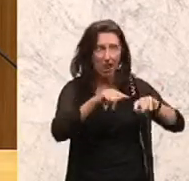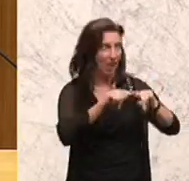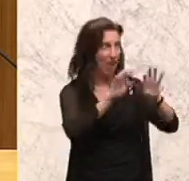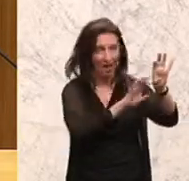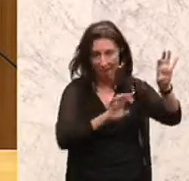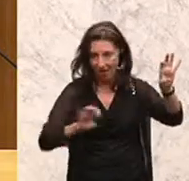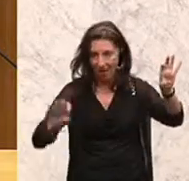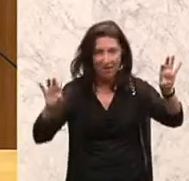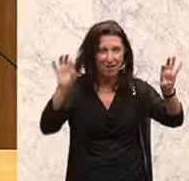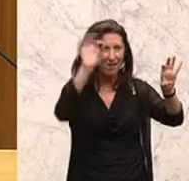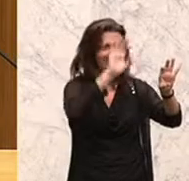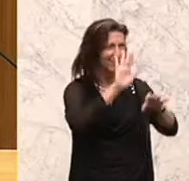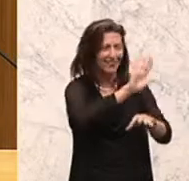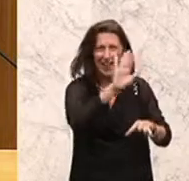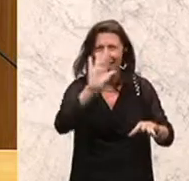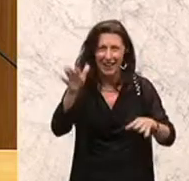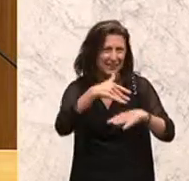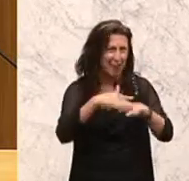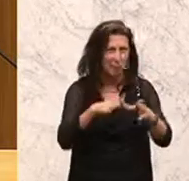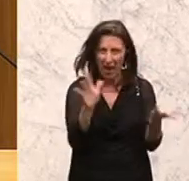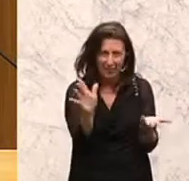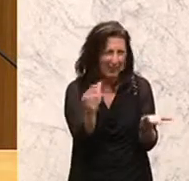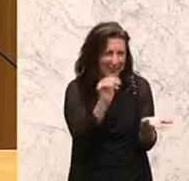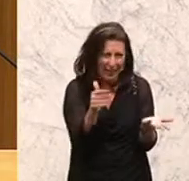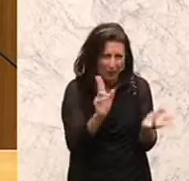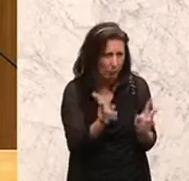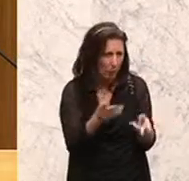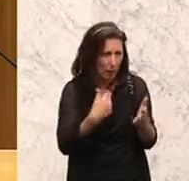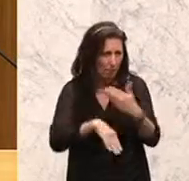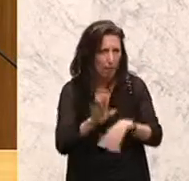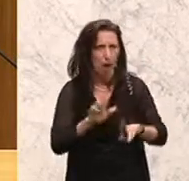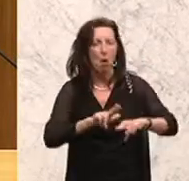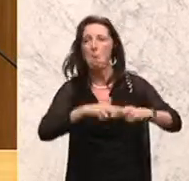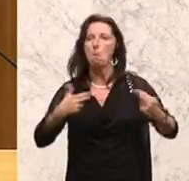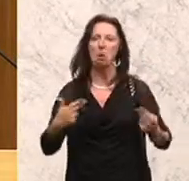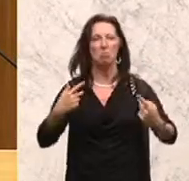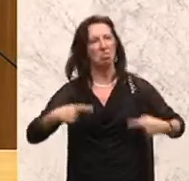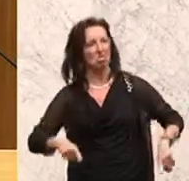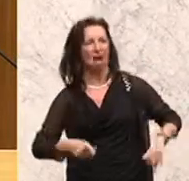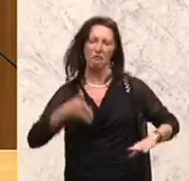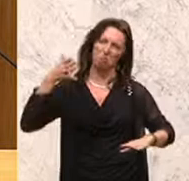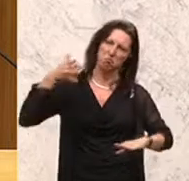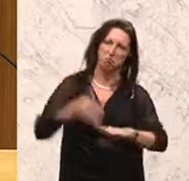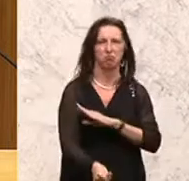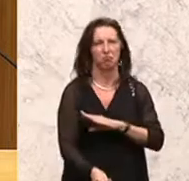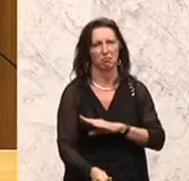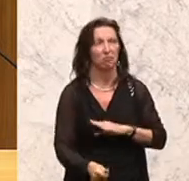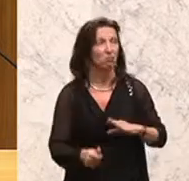Verfahren in den einzelnen Gemeinden wird völlig ausgehebelt. Der Bund kann hier einfach durchgreifen. Und das ist